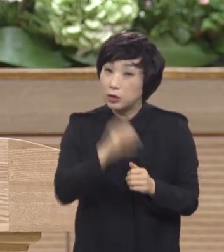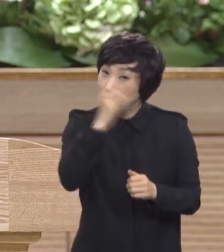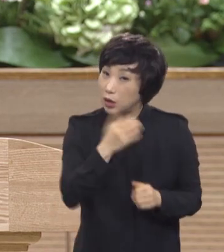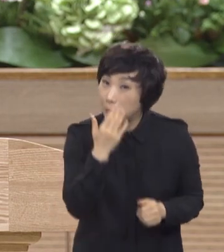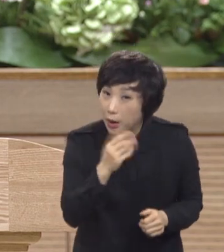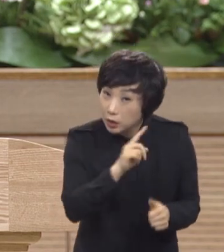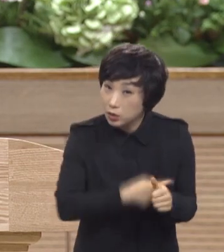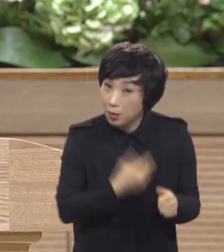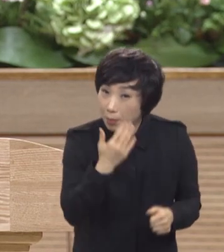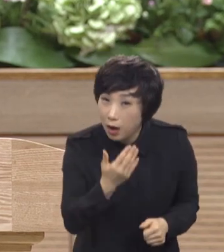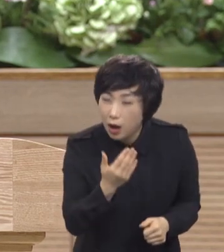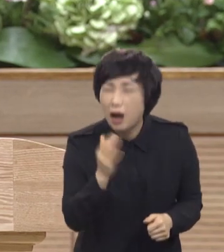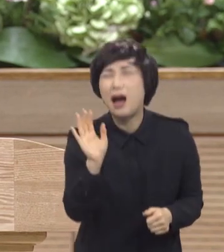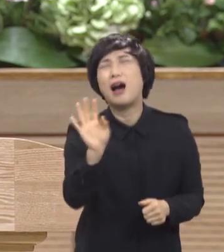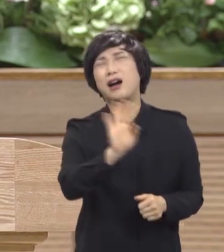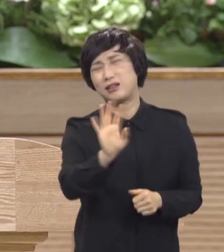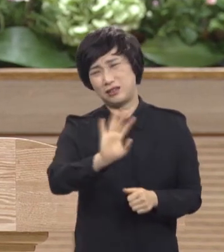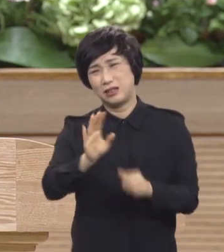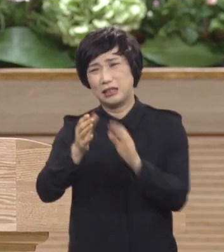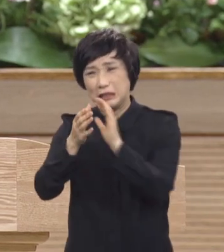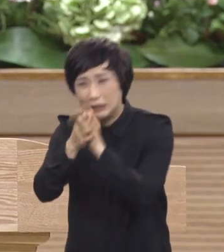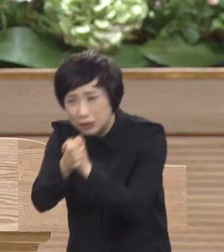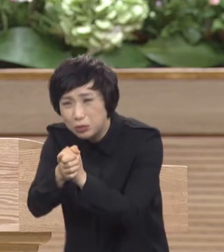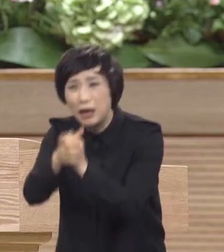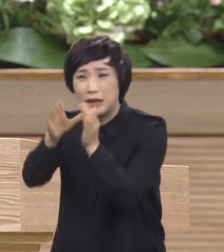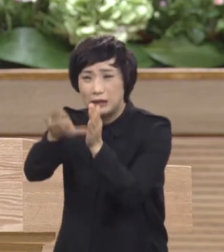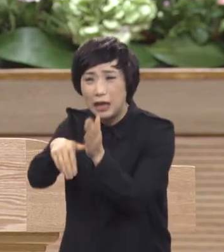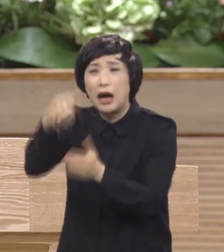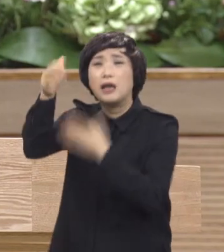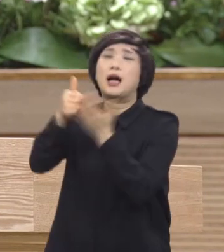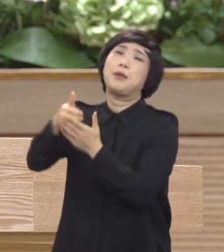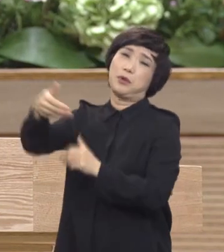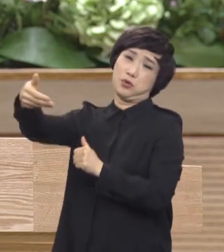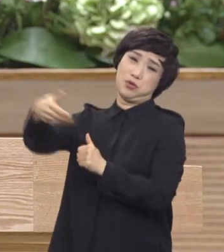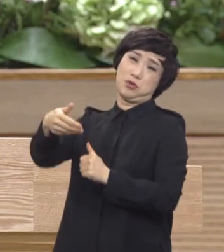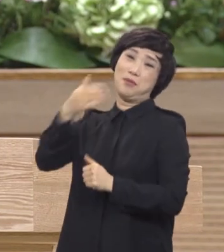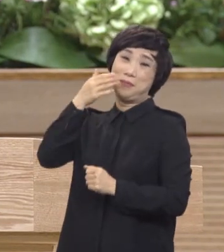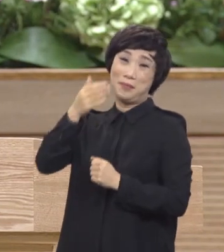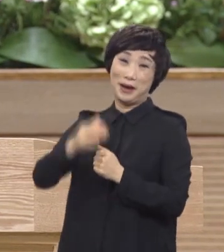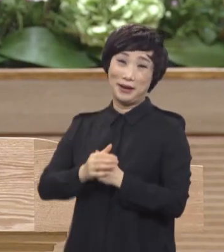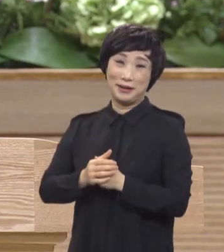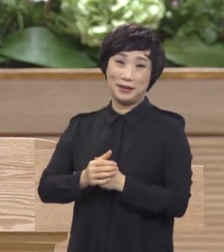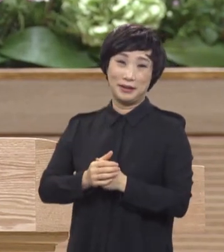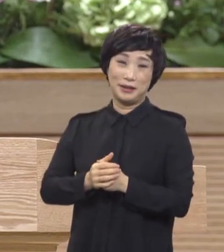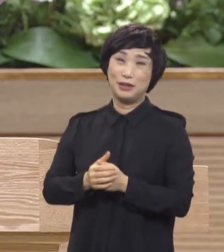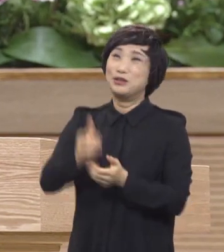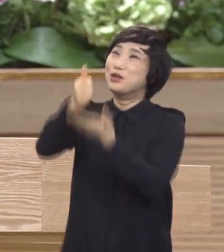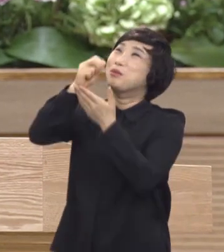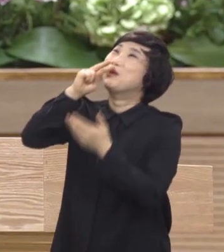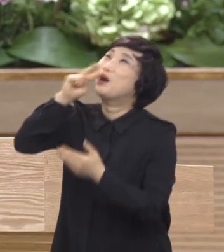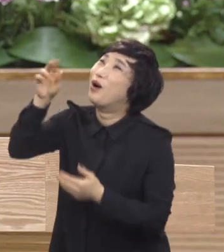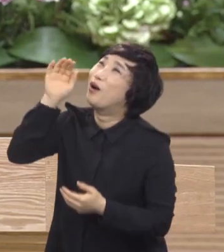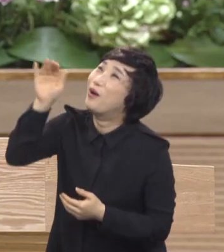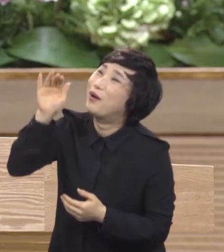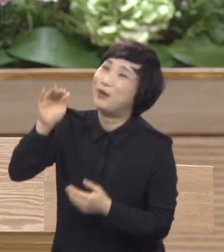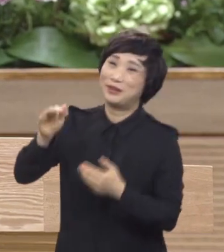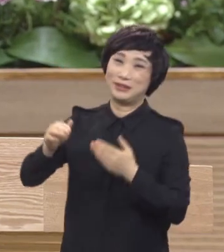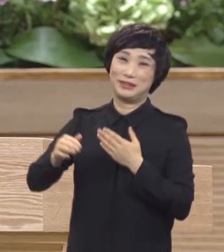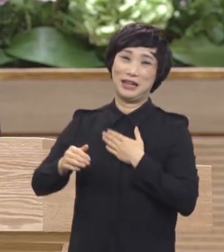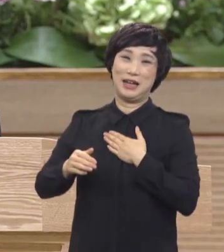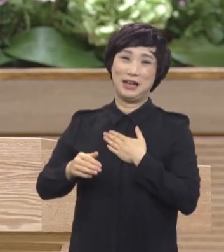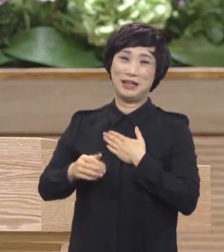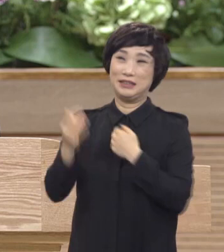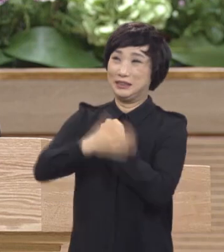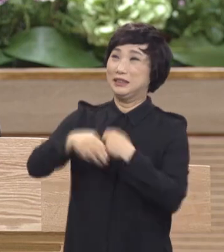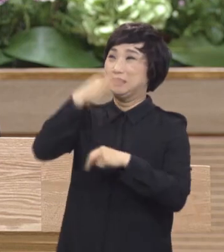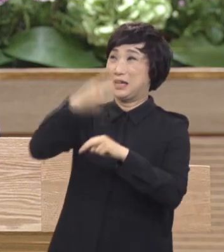되겠습니까 기도하여 하나님이 주셔야 한다 주여 나에게 정말로